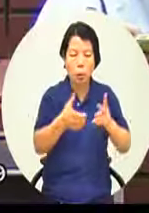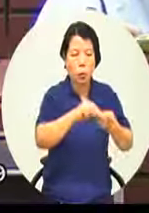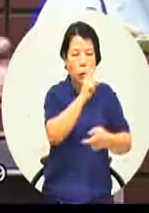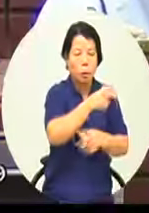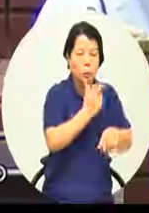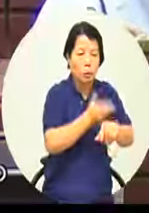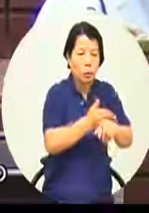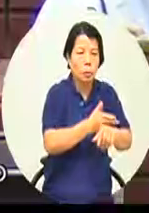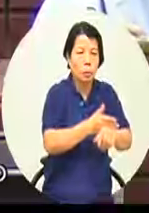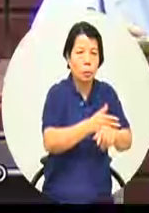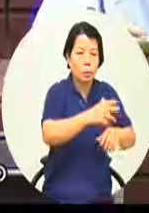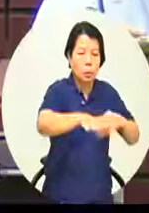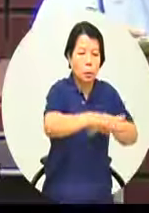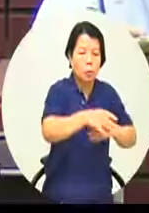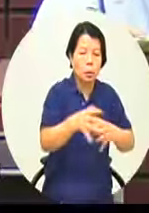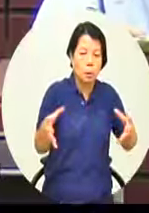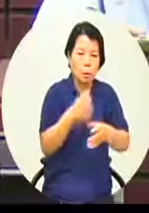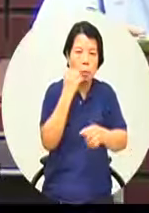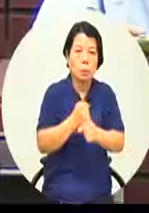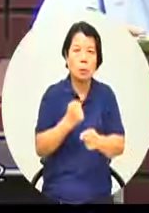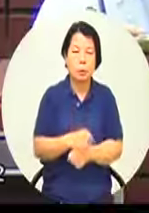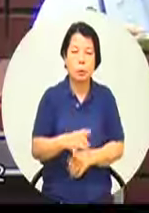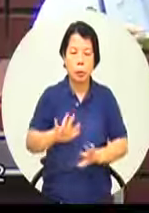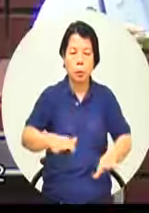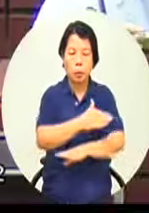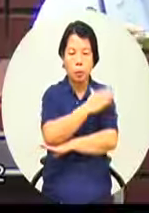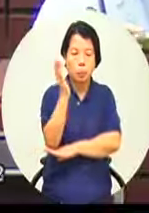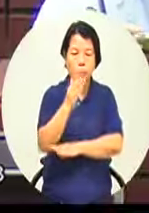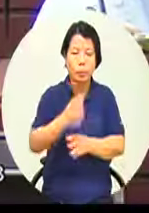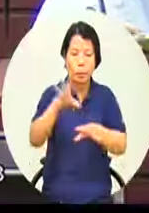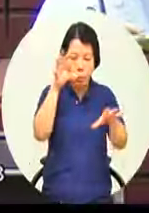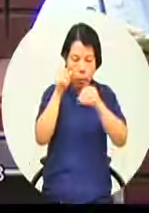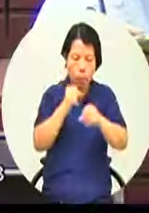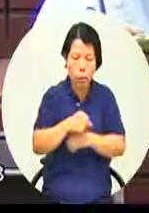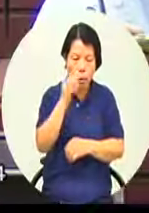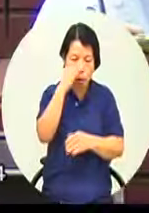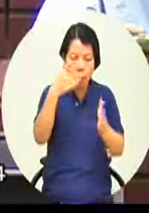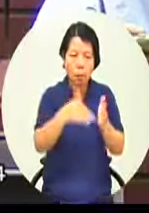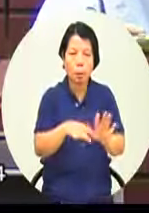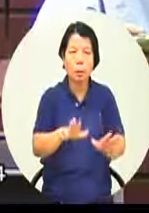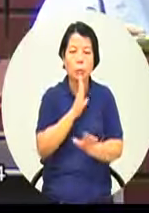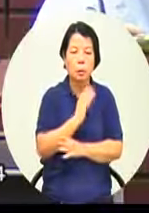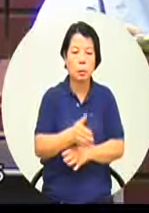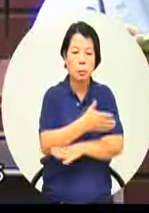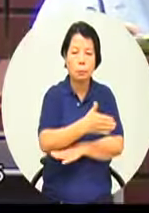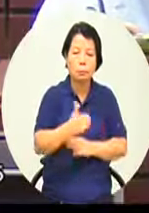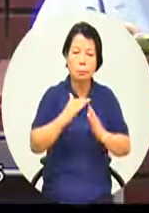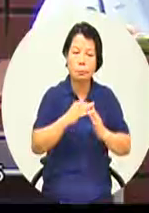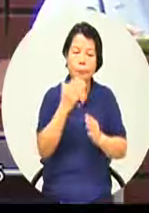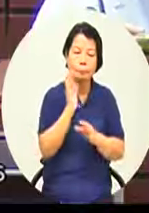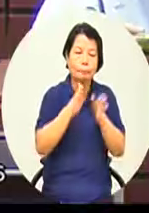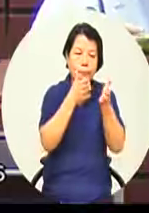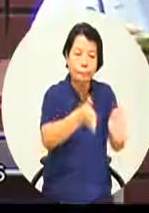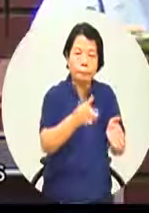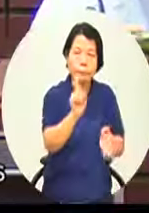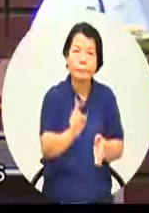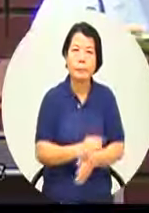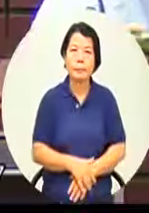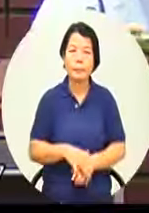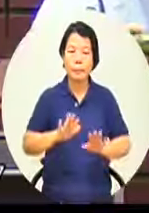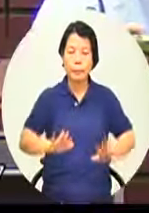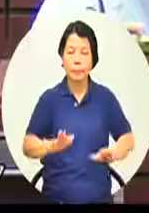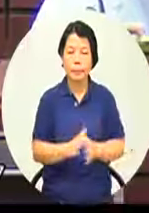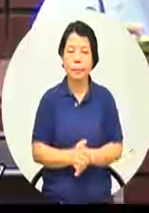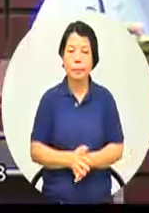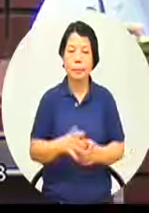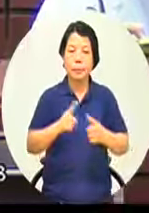我想全国里面你也可以从媒体朋友或者资讯看到有做这个是哪个县市，对不对？那好，我们现在说人